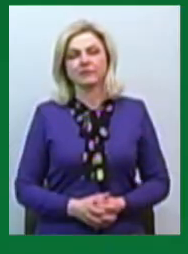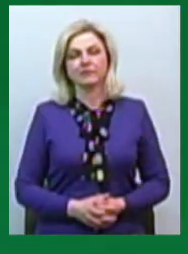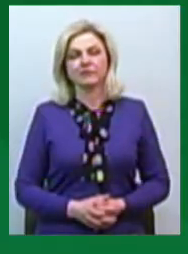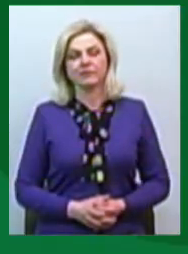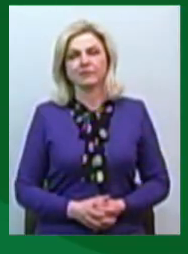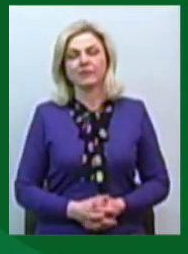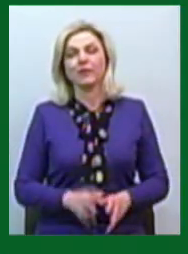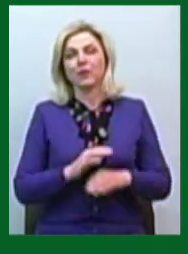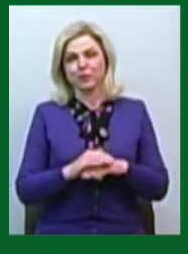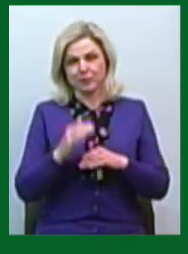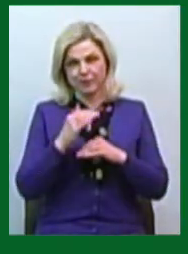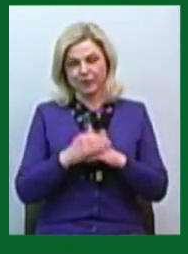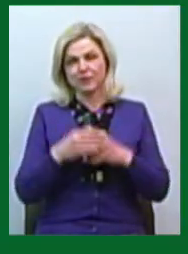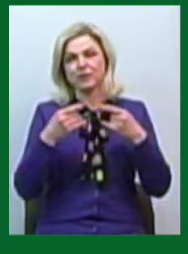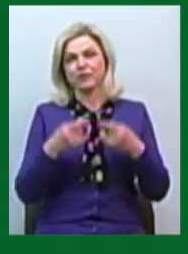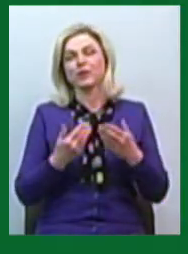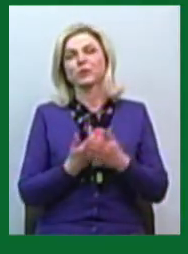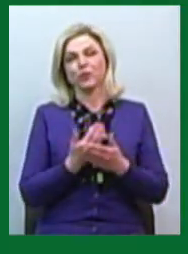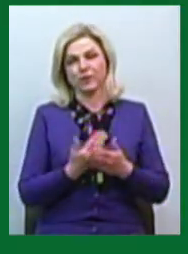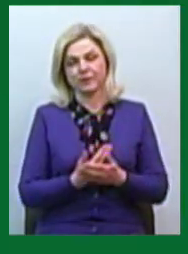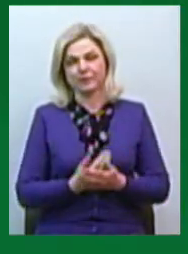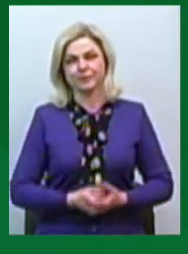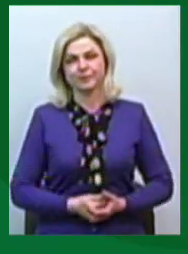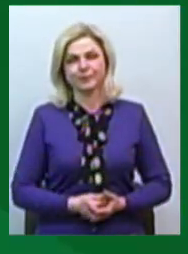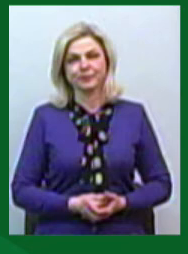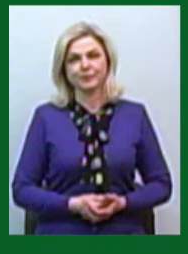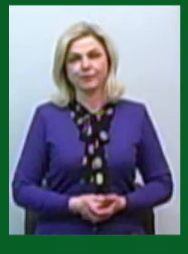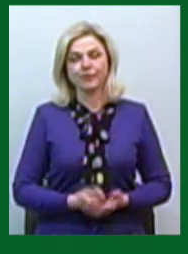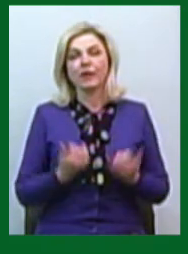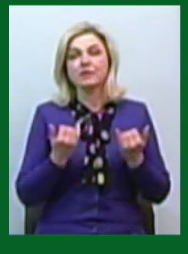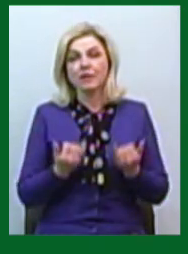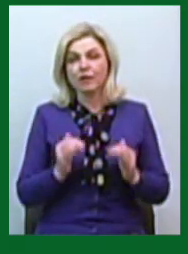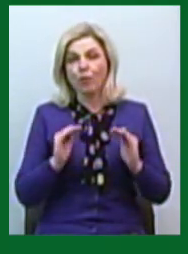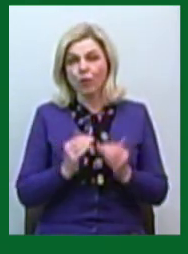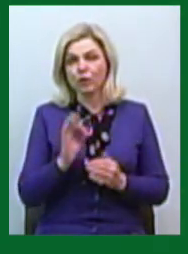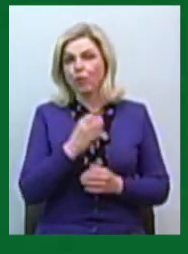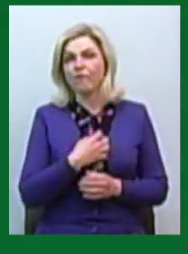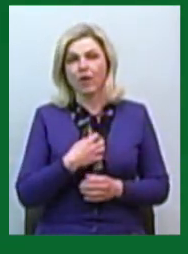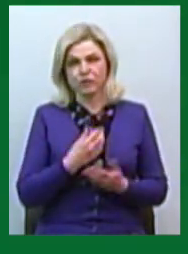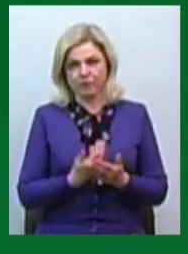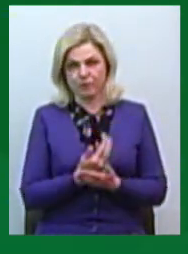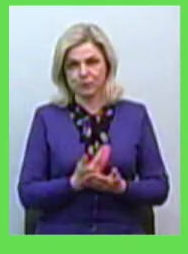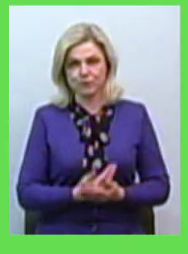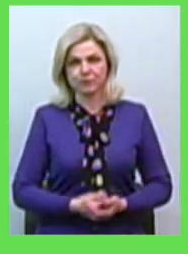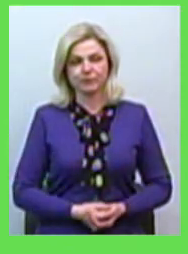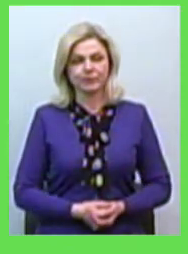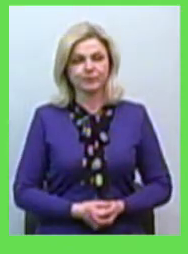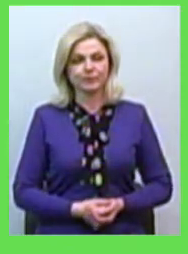Добрий вечір. В ефірі новини на UA Миколаїв. У студії Володимир Степанов. Зараз коротко про головне у випуску.